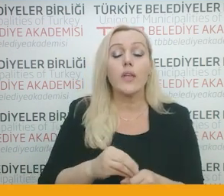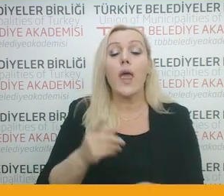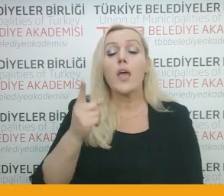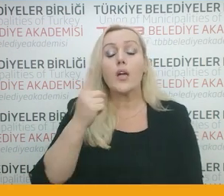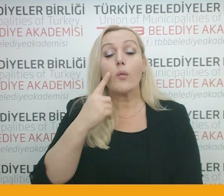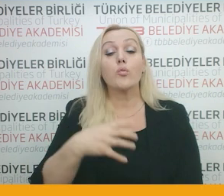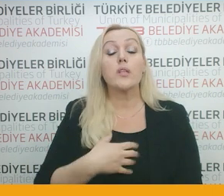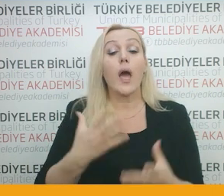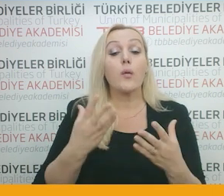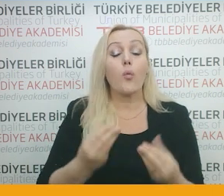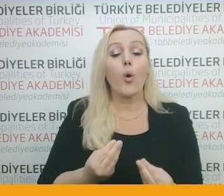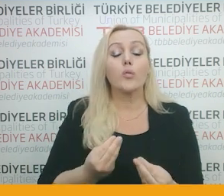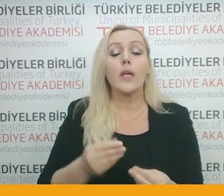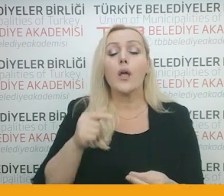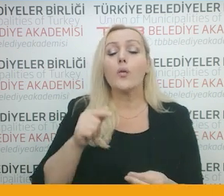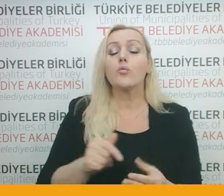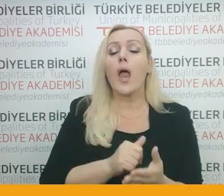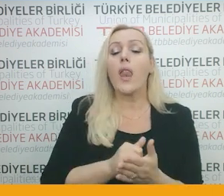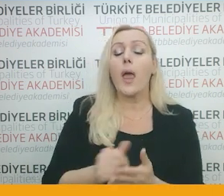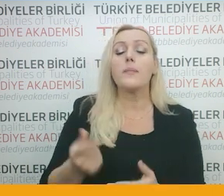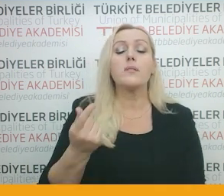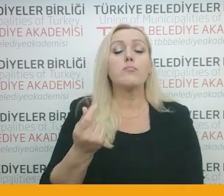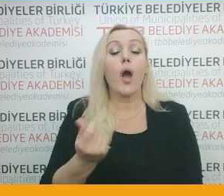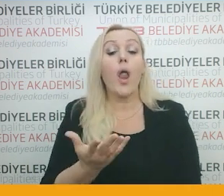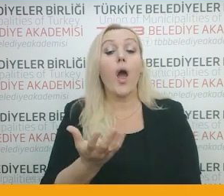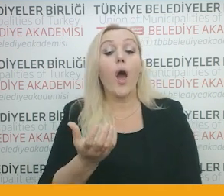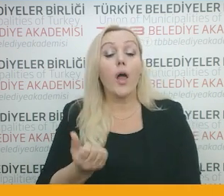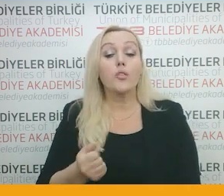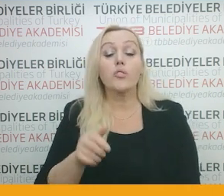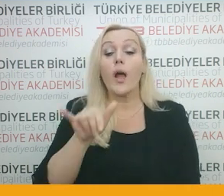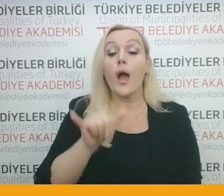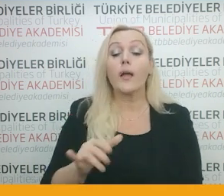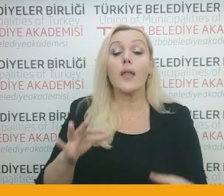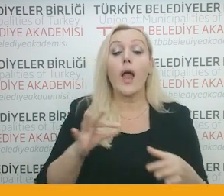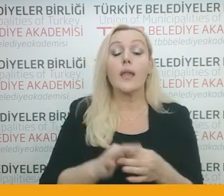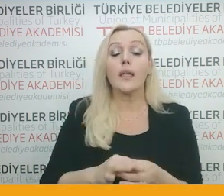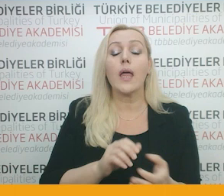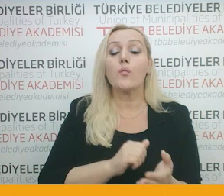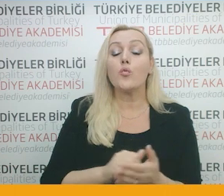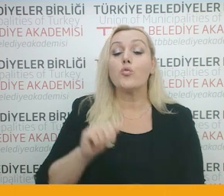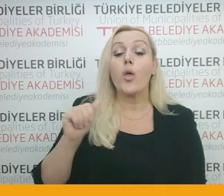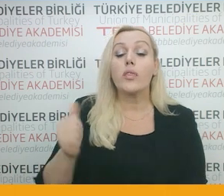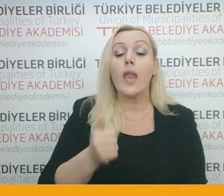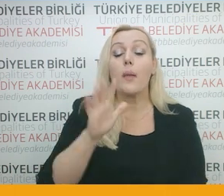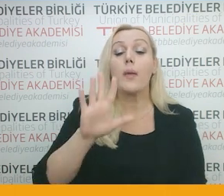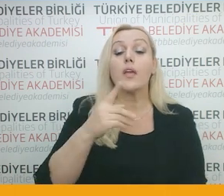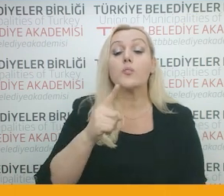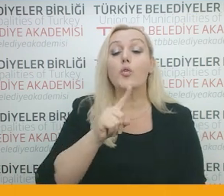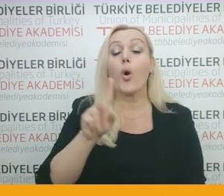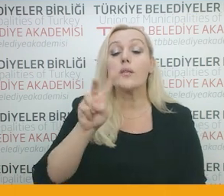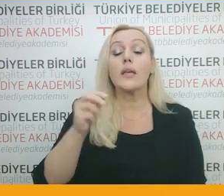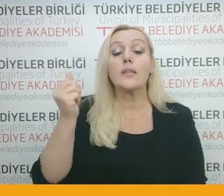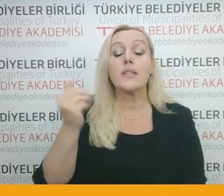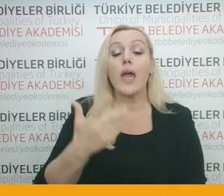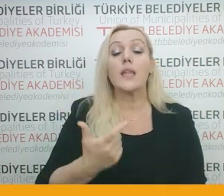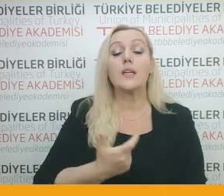gelirler, taşınır ve taşınmazlar, hesaplarda bulunan para, alacak ve haklar ile her türlü değerleri 5018 bize kamu kaynağı